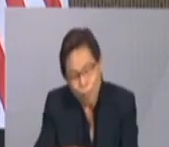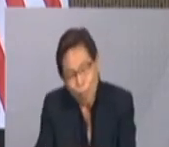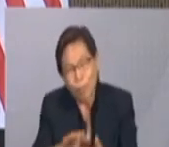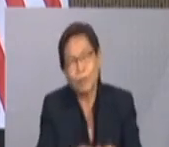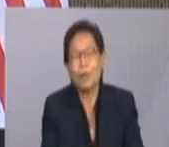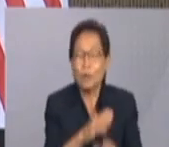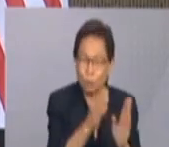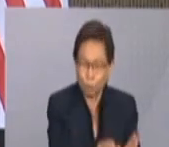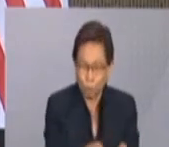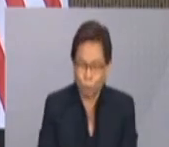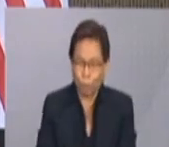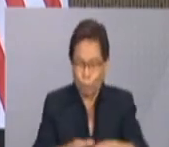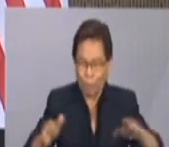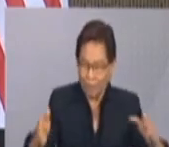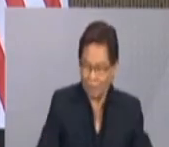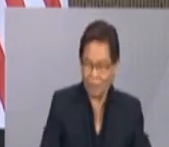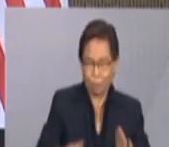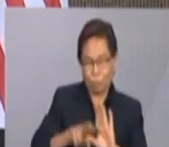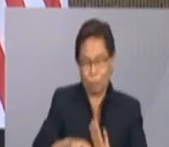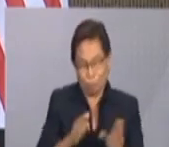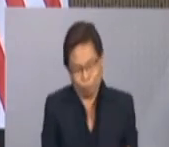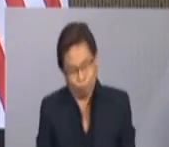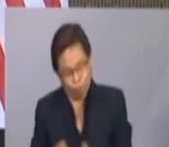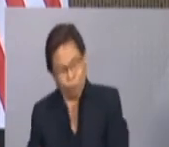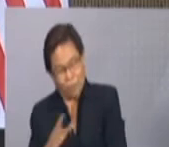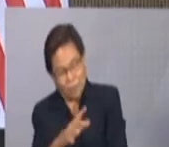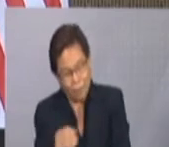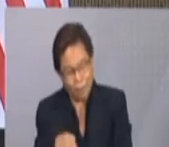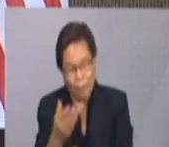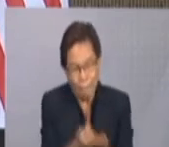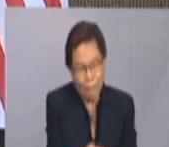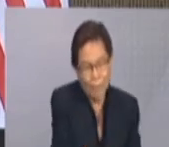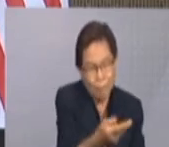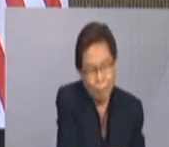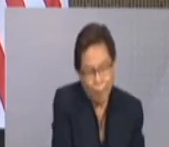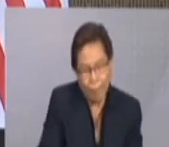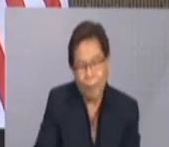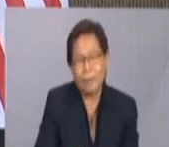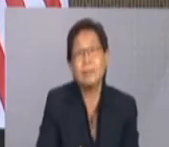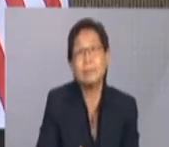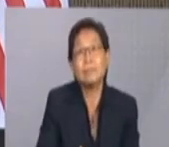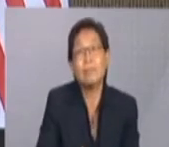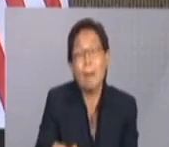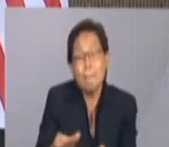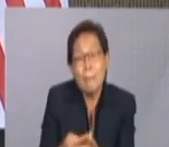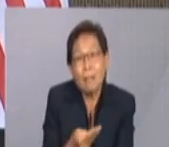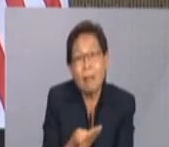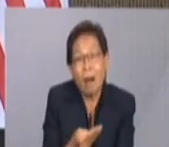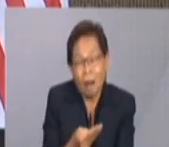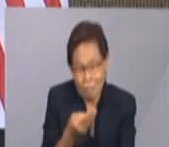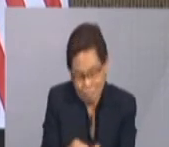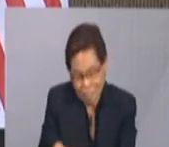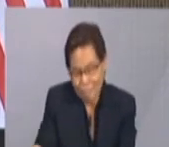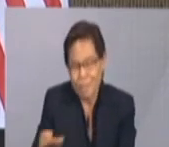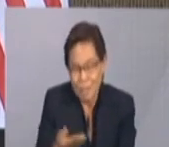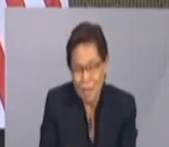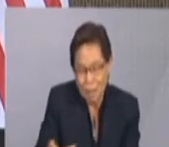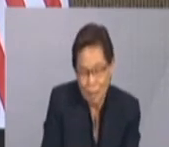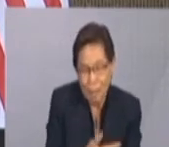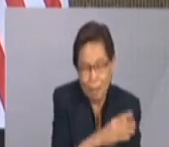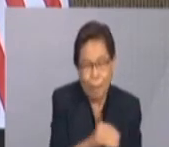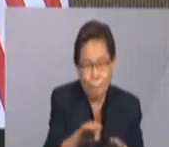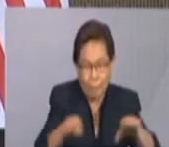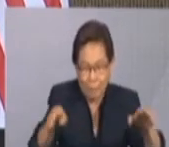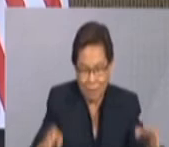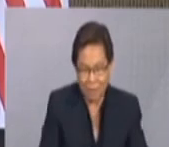susun meja dan kursi dan beli stok barang-barang mentah pastikan meja